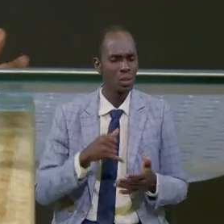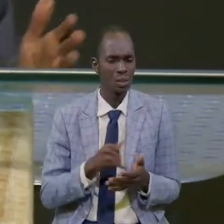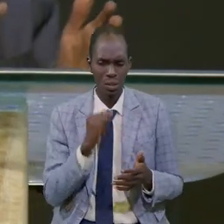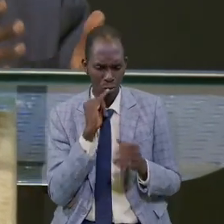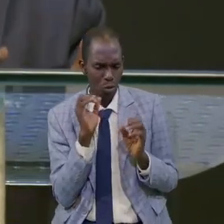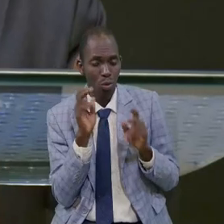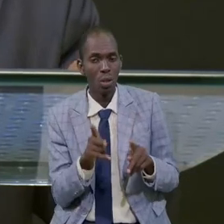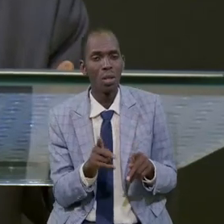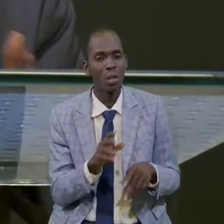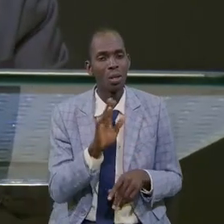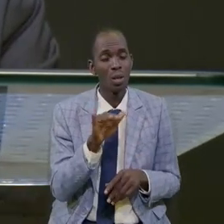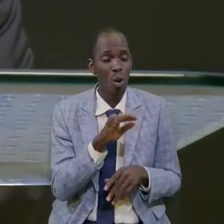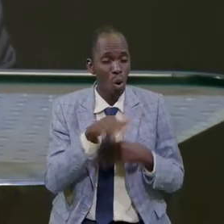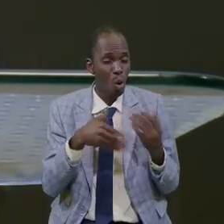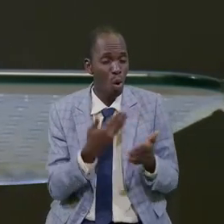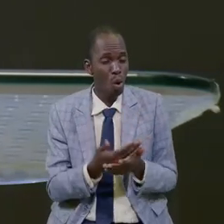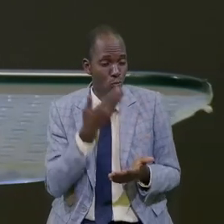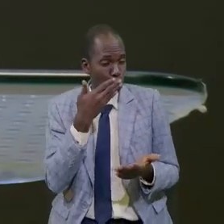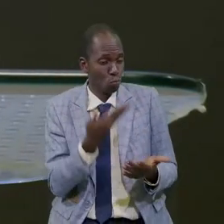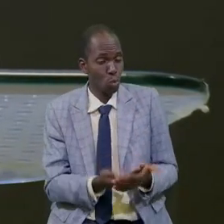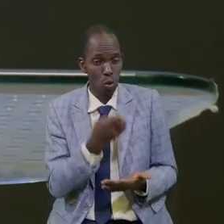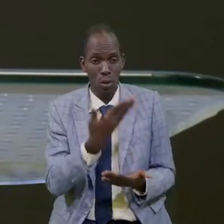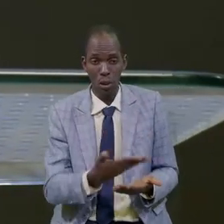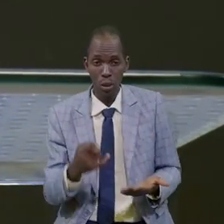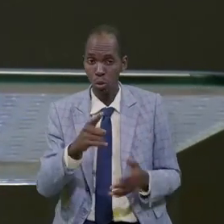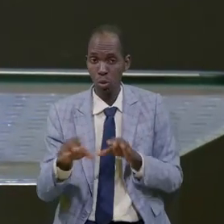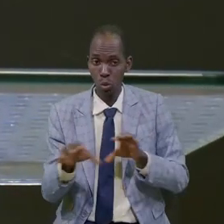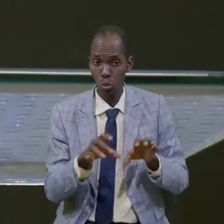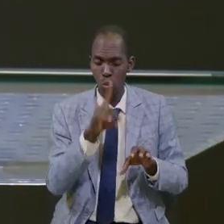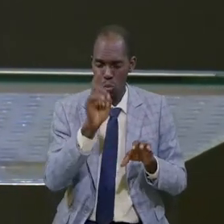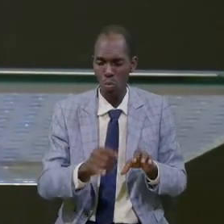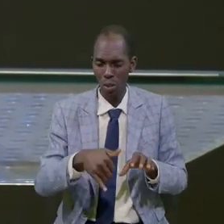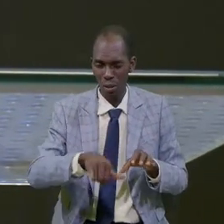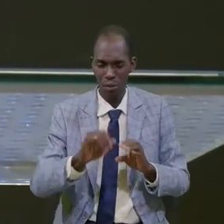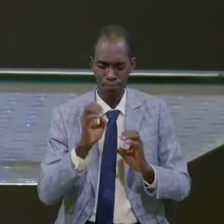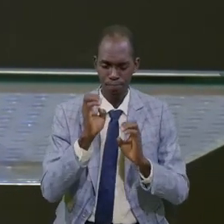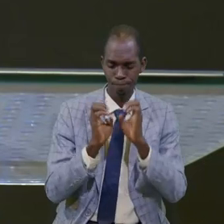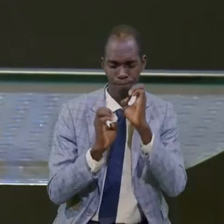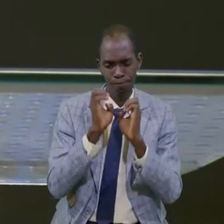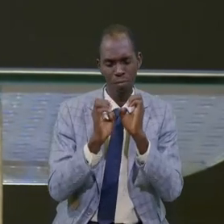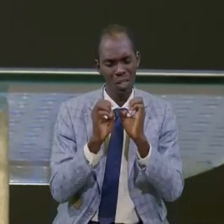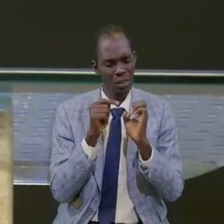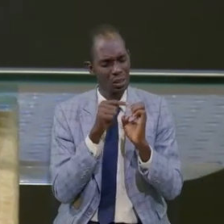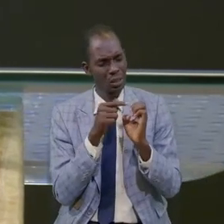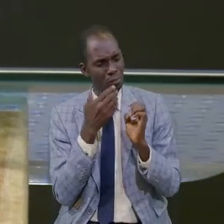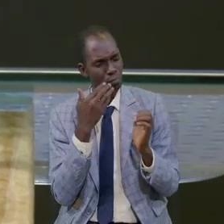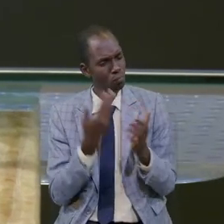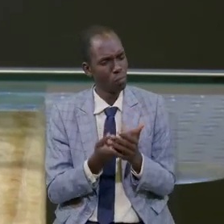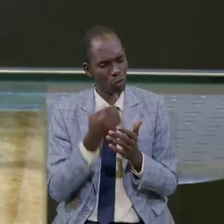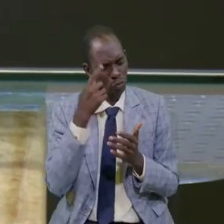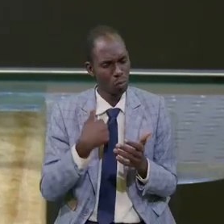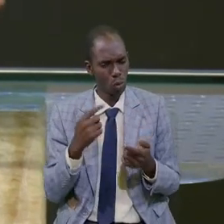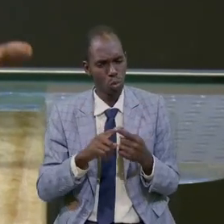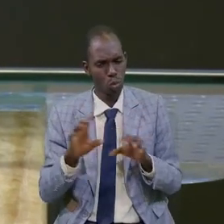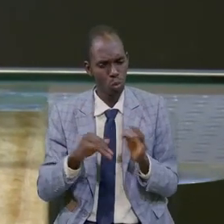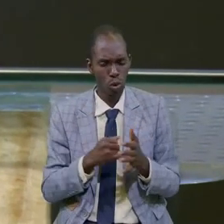dit, les choses qui sont bonnes, que vous faites, vous devez les évaluer. Est-ce que c'est bon pour moi